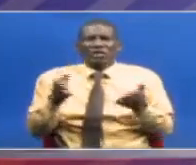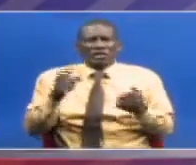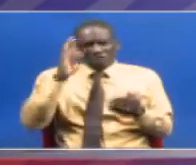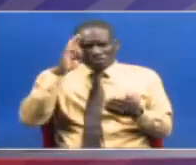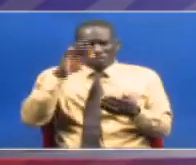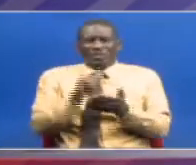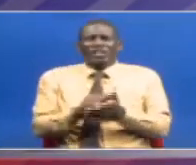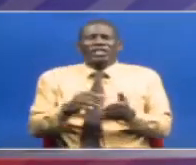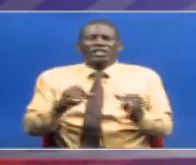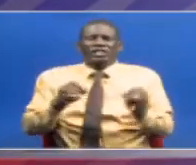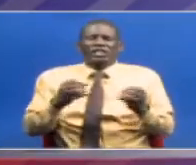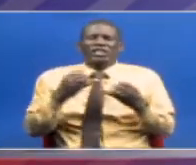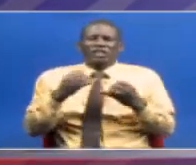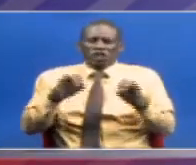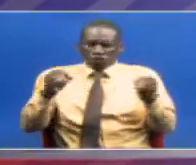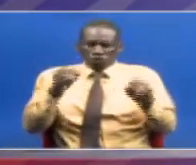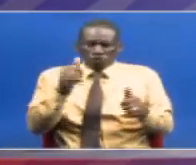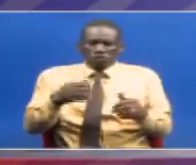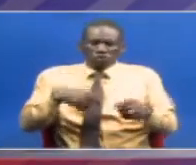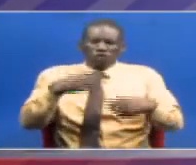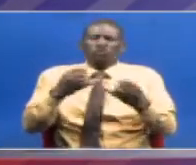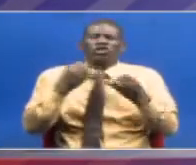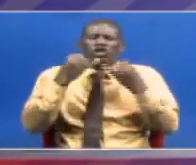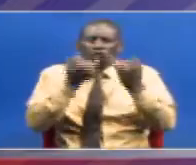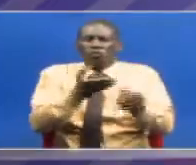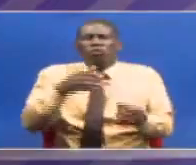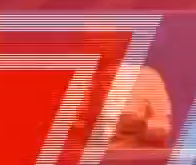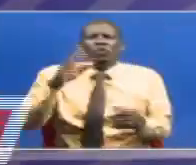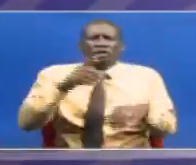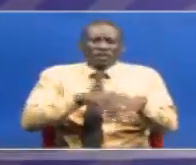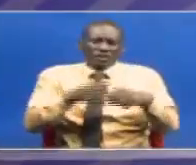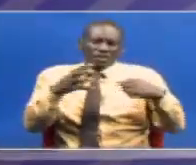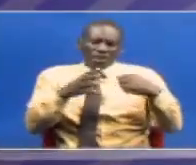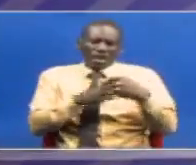ni taarifa ambayo tutakuwa tunaendelea kufuatilia na tutakujuza sana mwendo wa saa 3 kamili katika taarifa zetu.